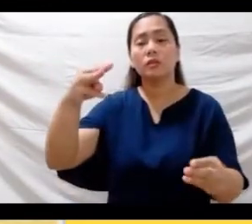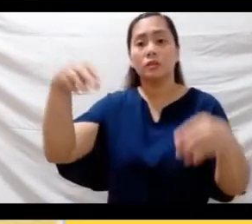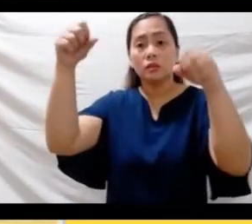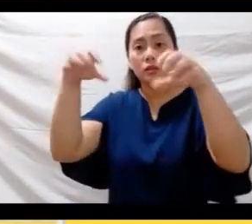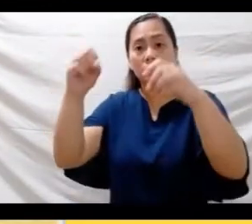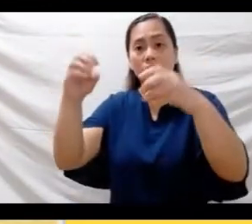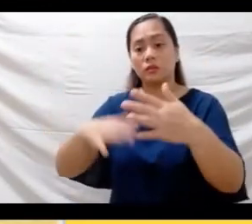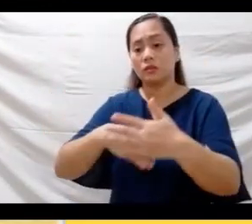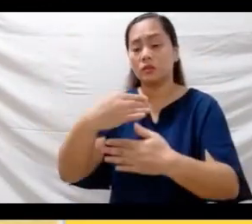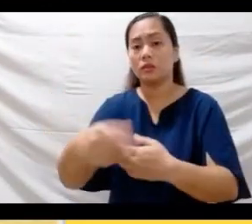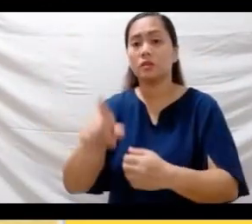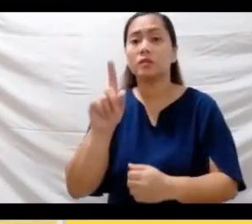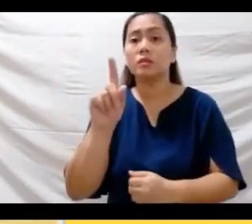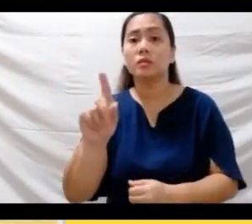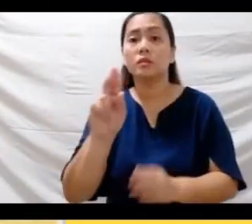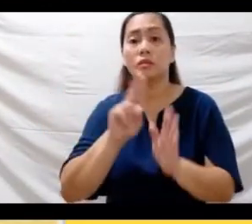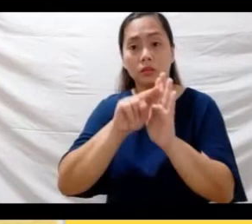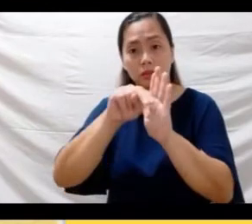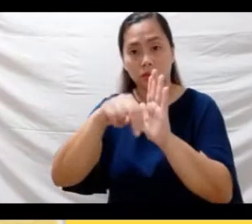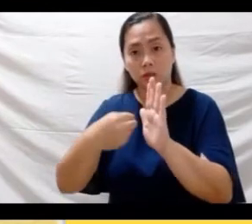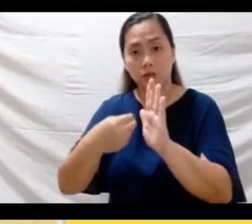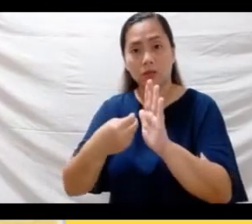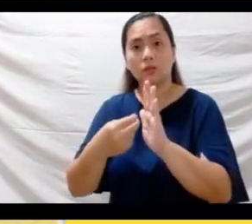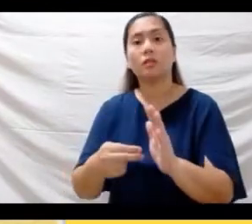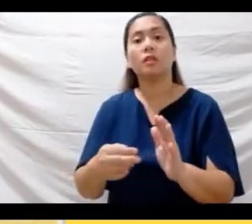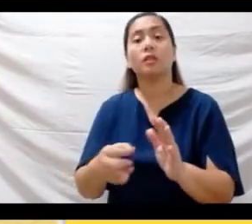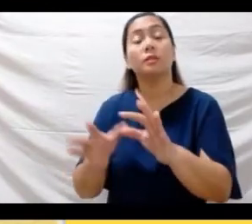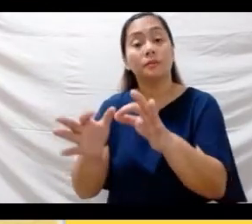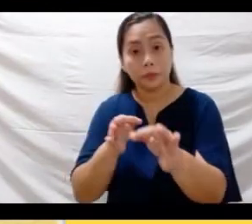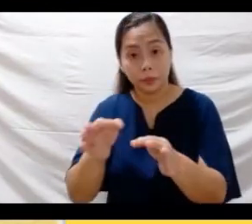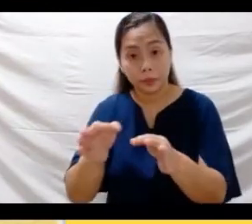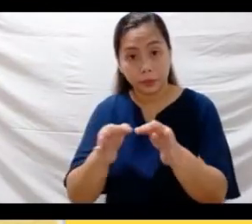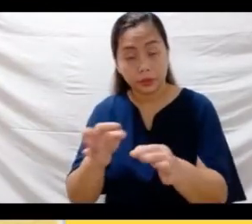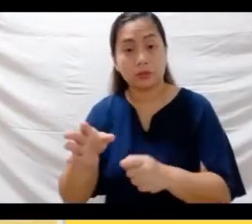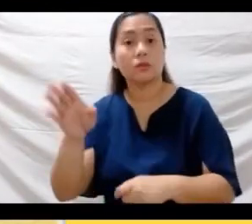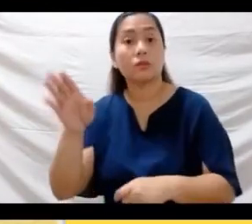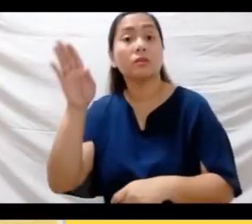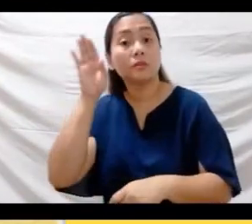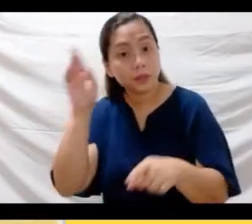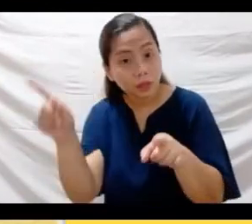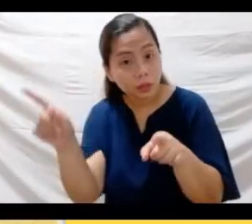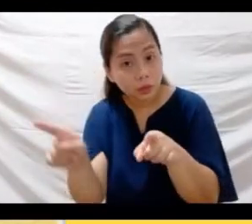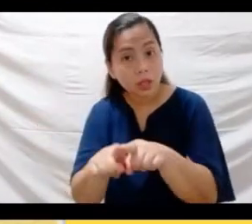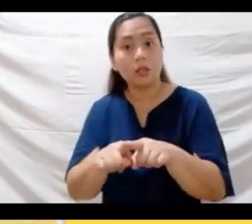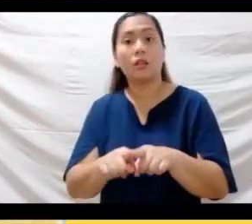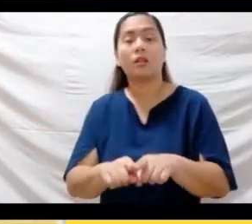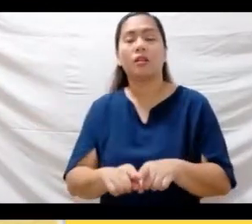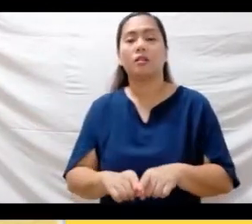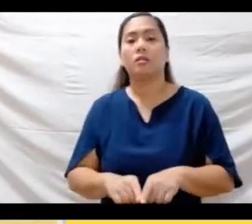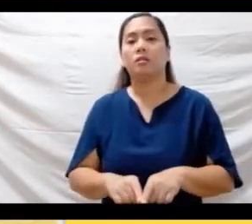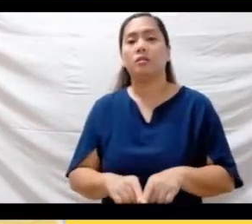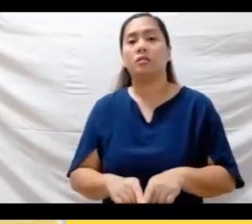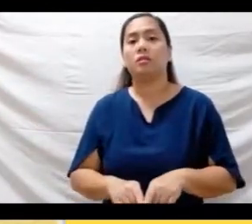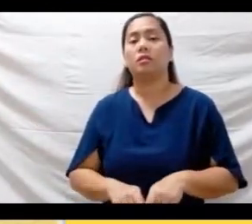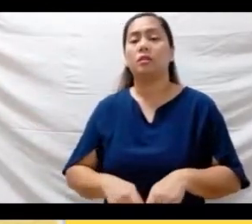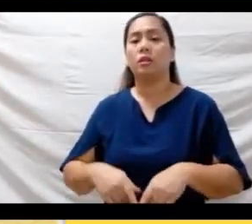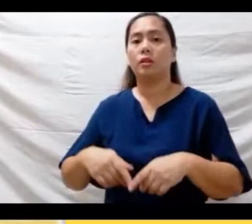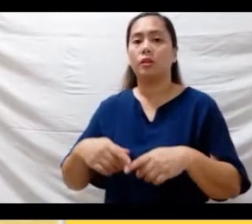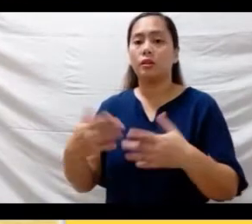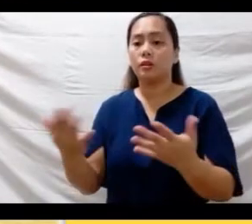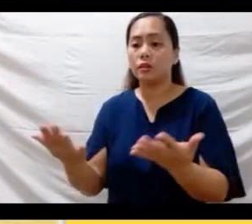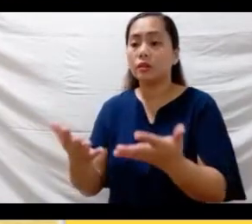susunod na isang oras. Paliwanag ng kanyang kuya. Ang mga nasa lugar na ito